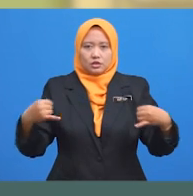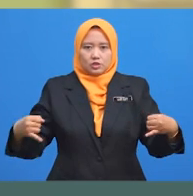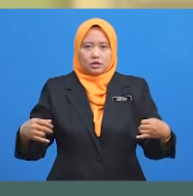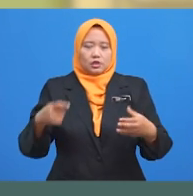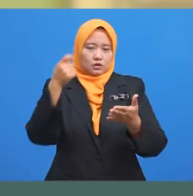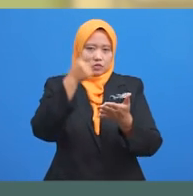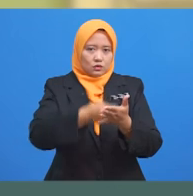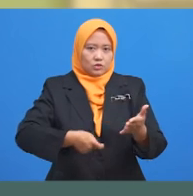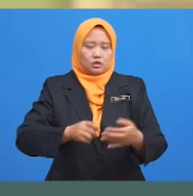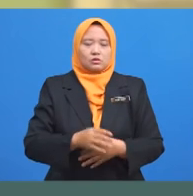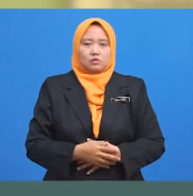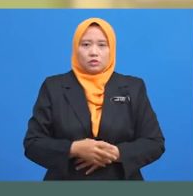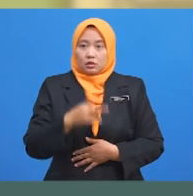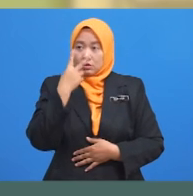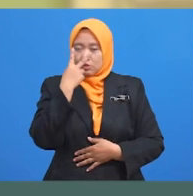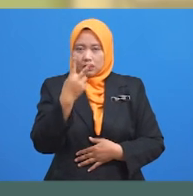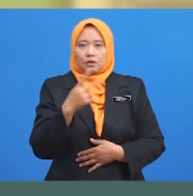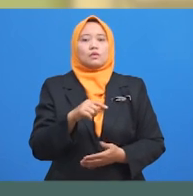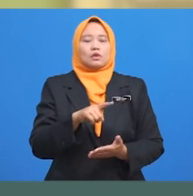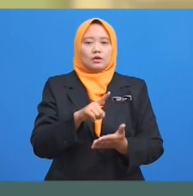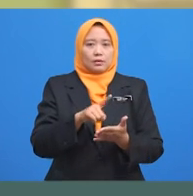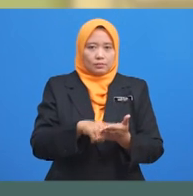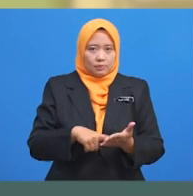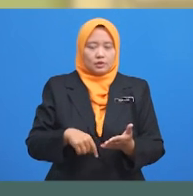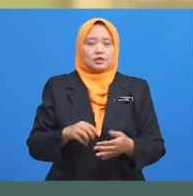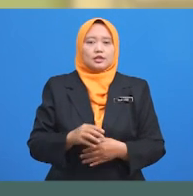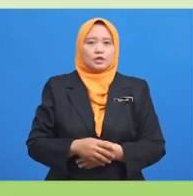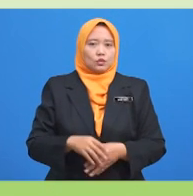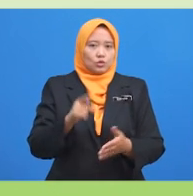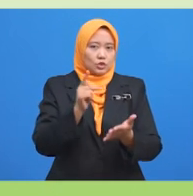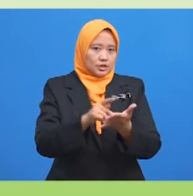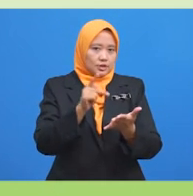formula yang akan digunakan semasa membuat pengiraan nanti.